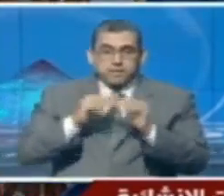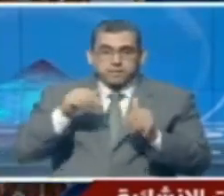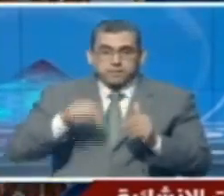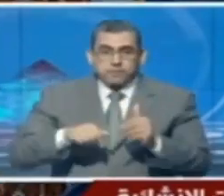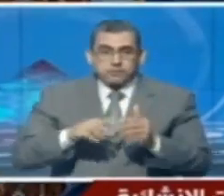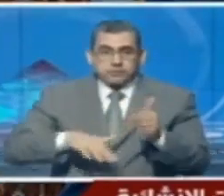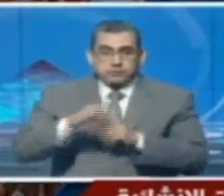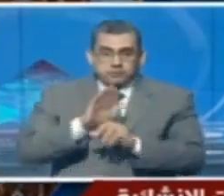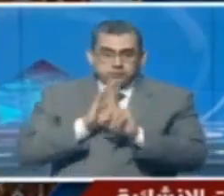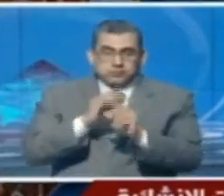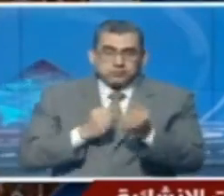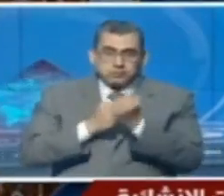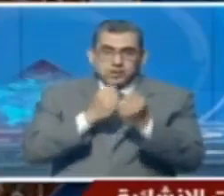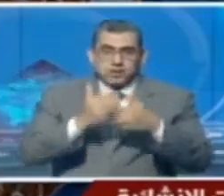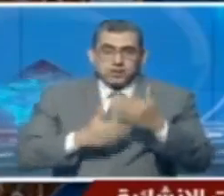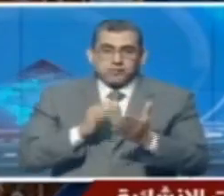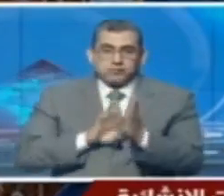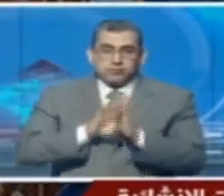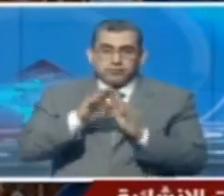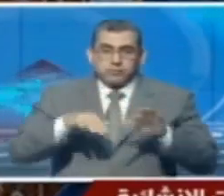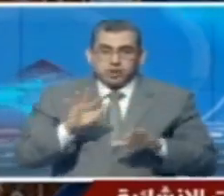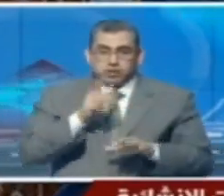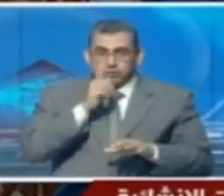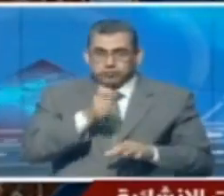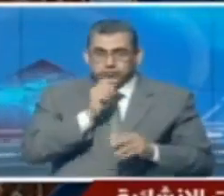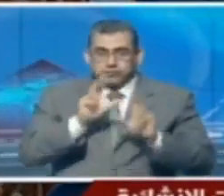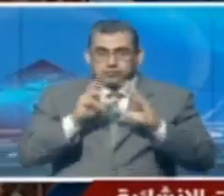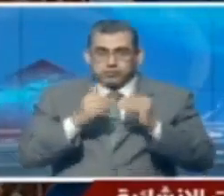ودفع عجلة التنمية. المجلس النواب محمود إسماعيل، التلفزيون المصري.